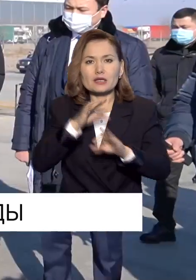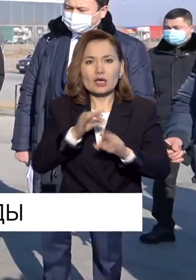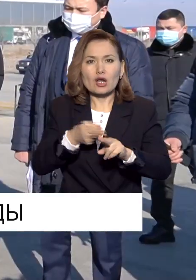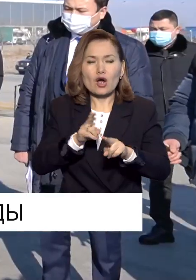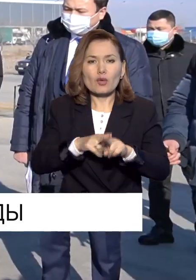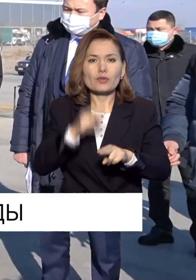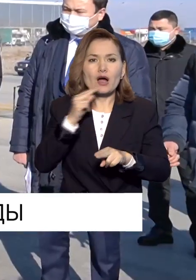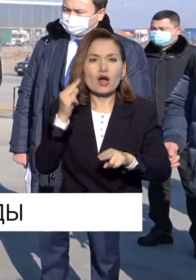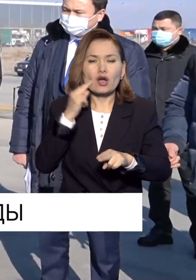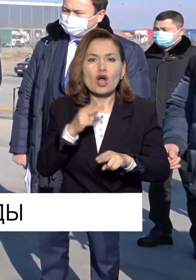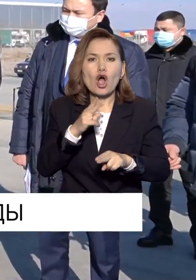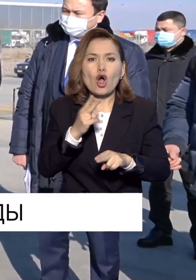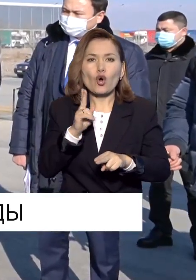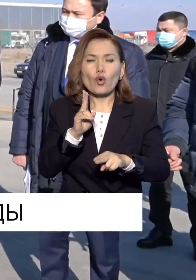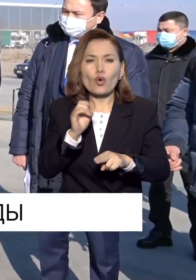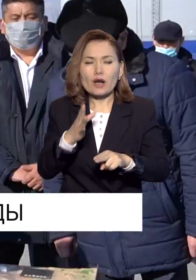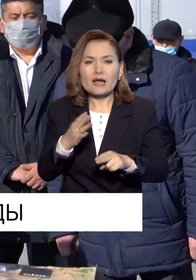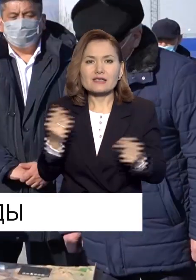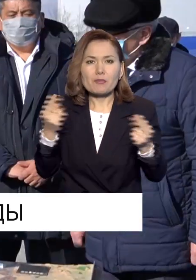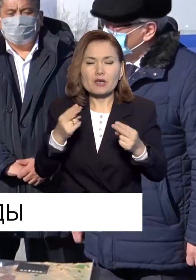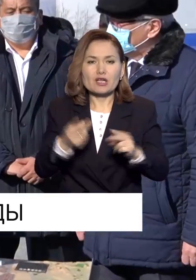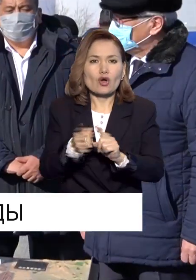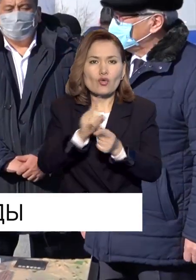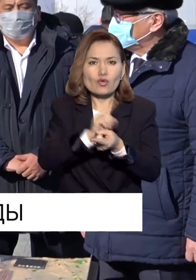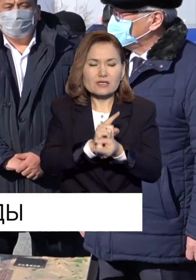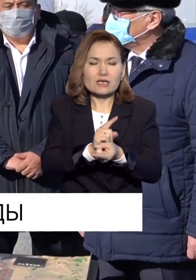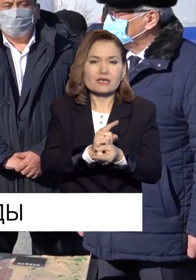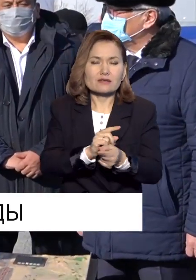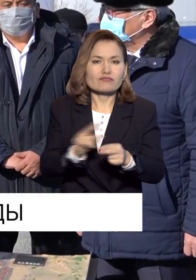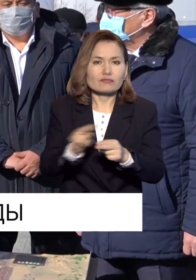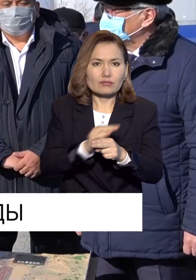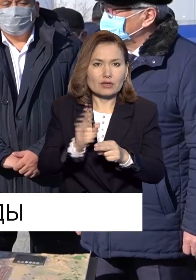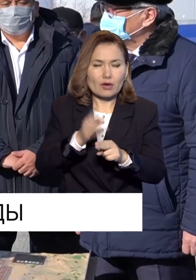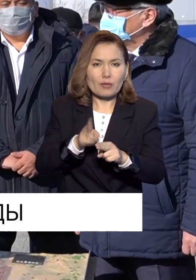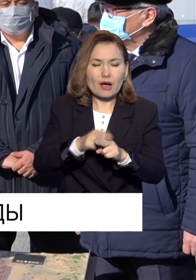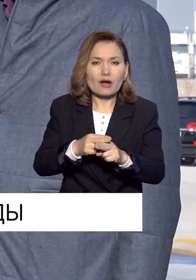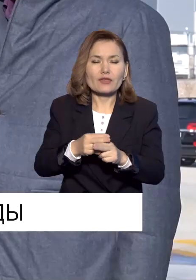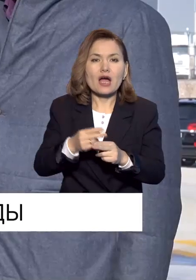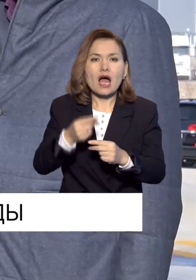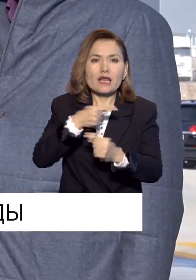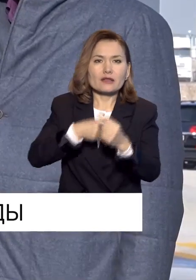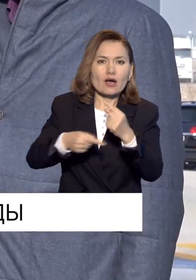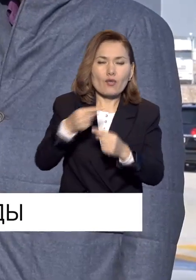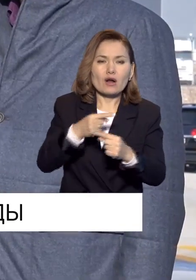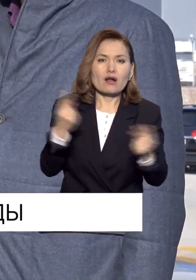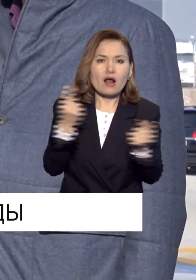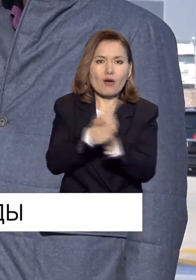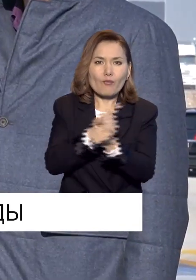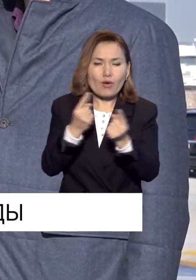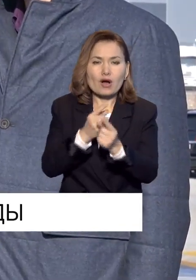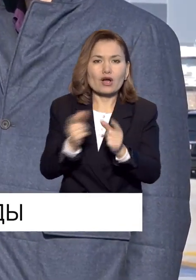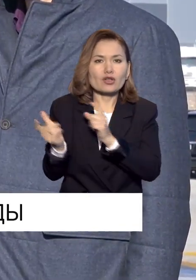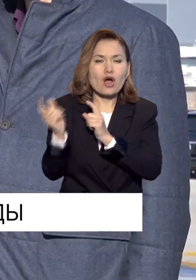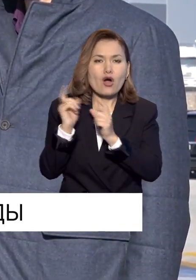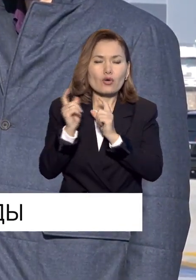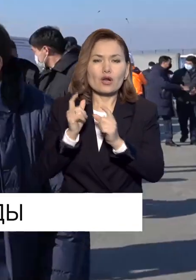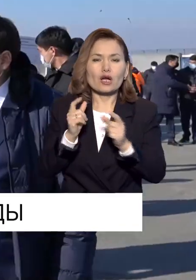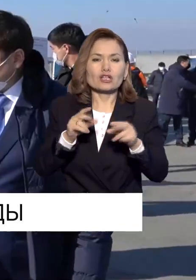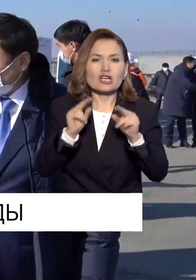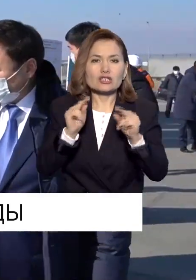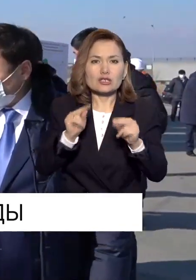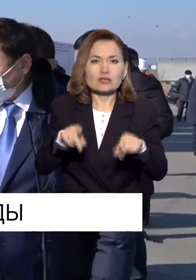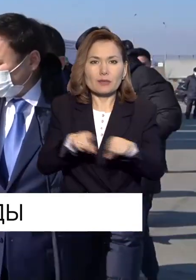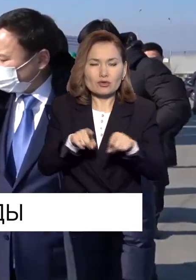Қорғас кеден бекетін кешенді өзгерістер күтіп тұр. Ең бастысы, тауар айналымының ашықтығы қамтамасыз етіледі. Жүк көліктерінің кіріп шығуы